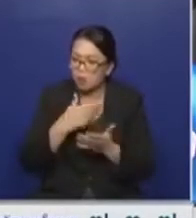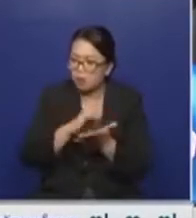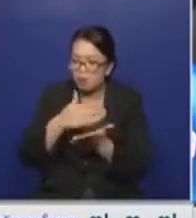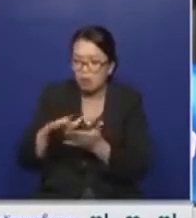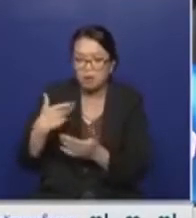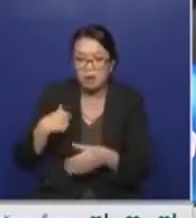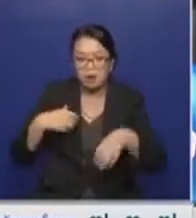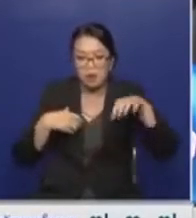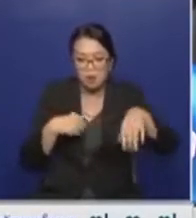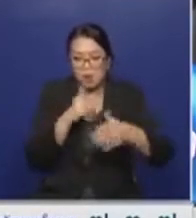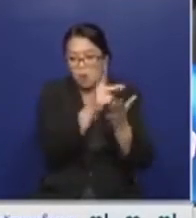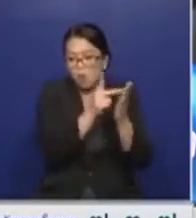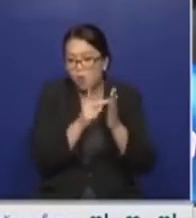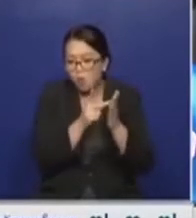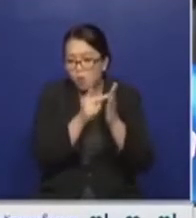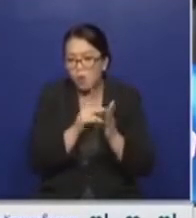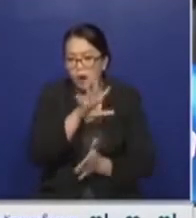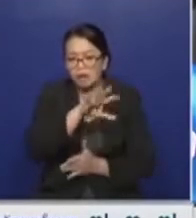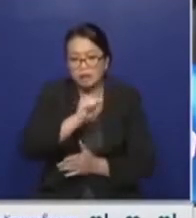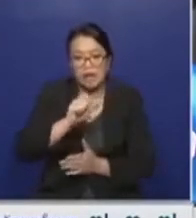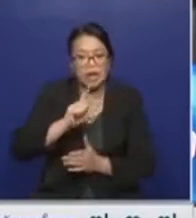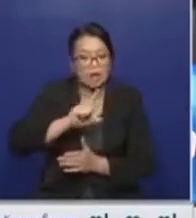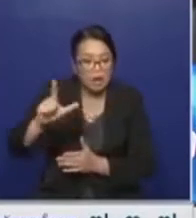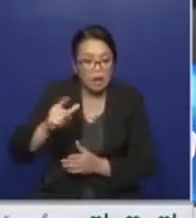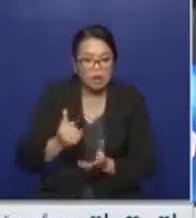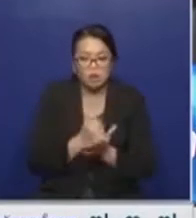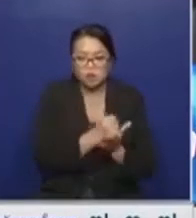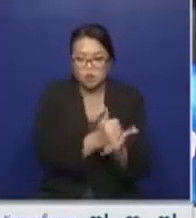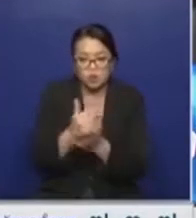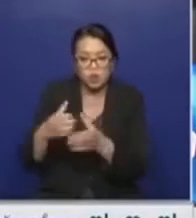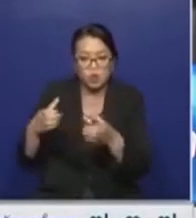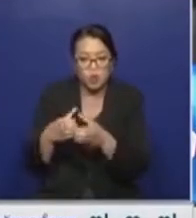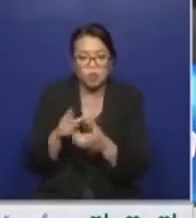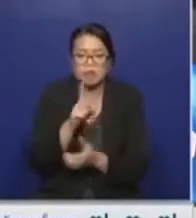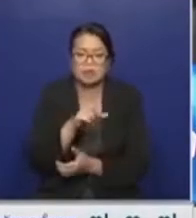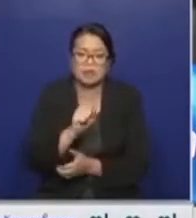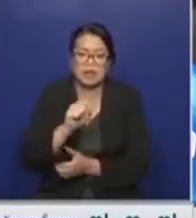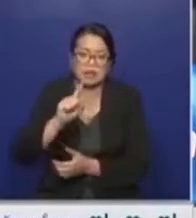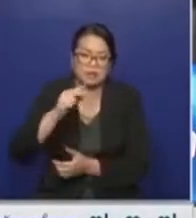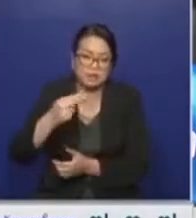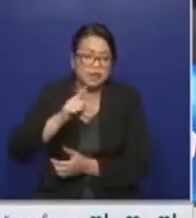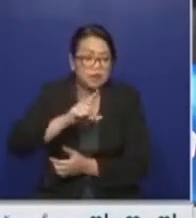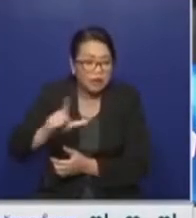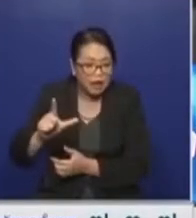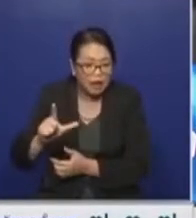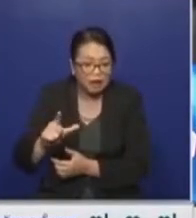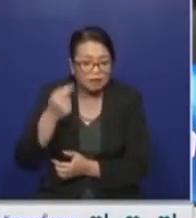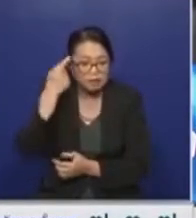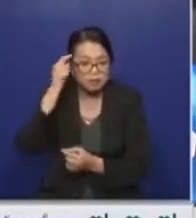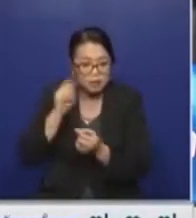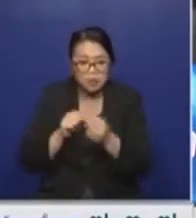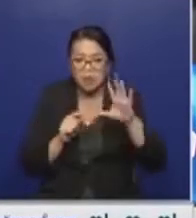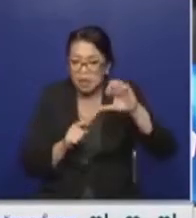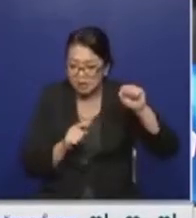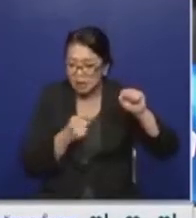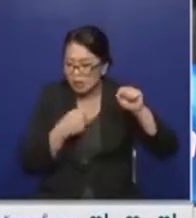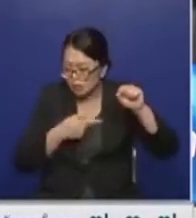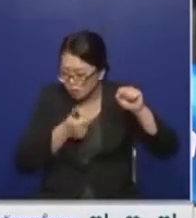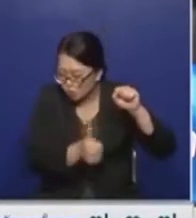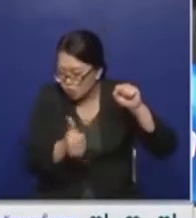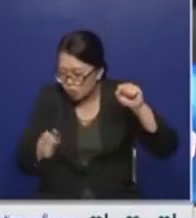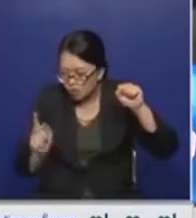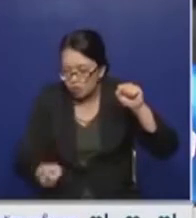นที่ตั้งเอาไว้500,000 ล้านวันนี้อนุมัติช่วย SME นะคะไปได้แค่110,000 ล้านแล้วก็อนุมัติไปได้แ